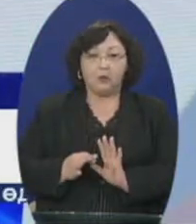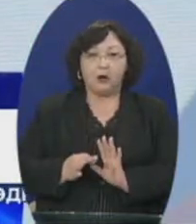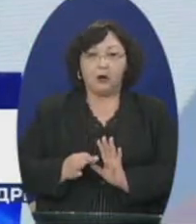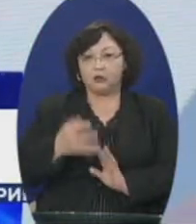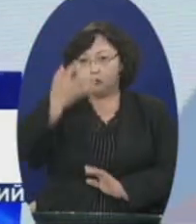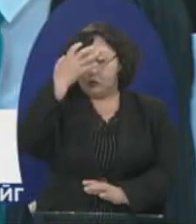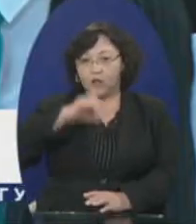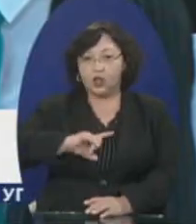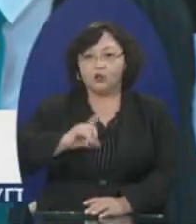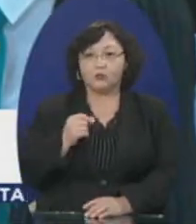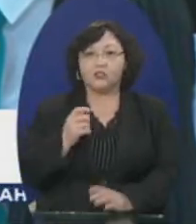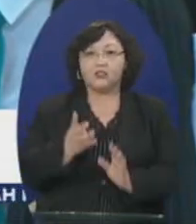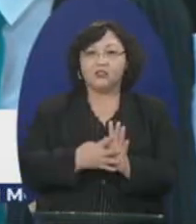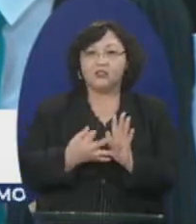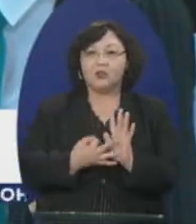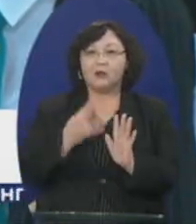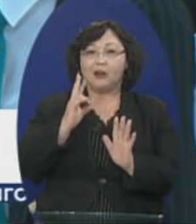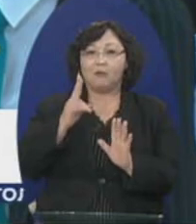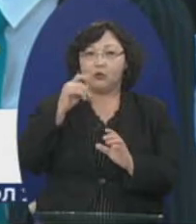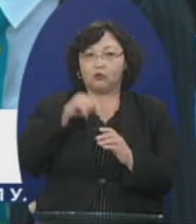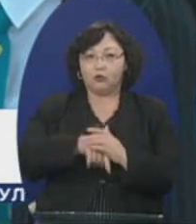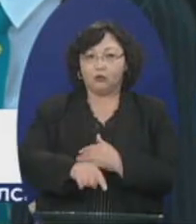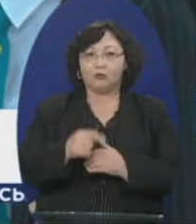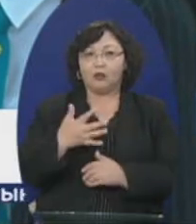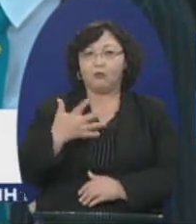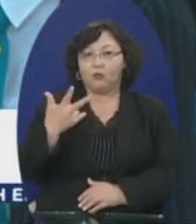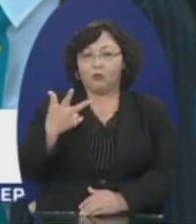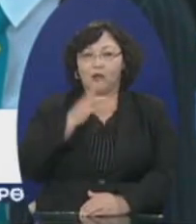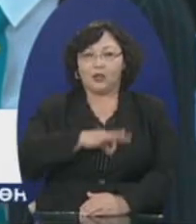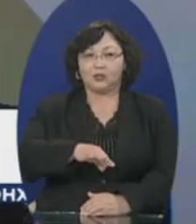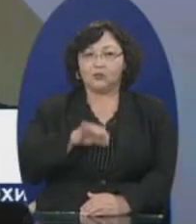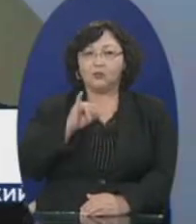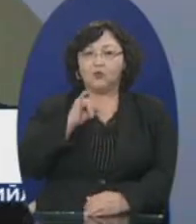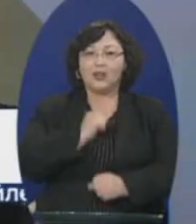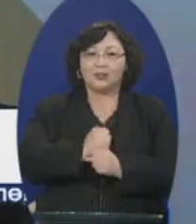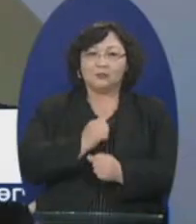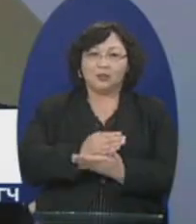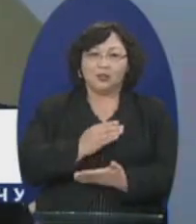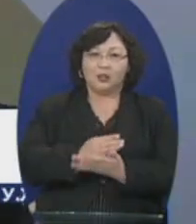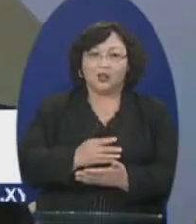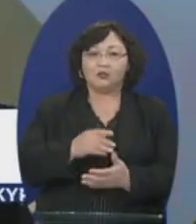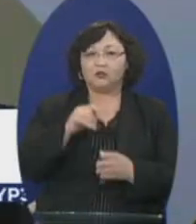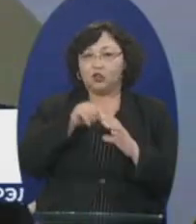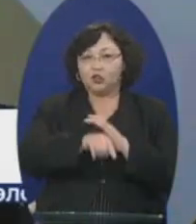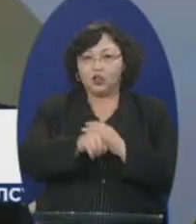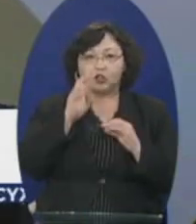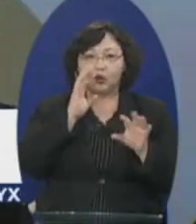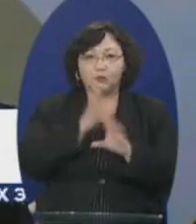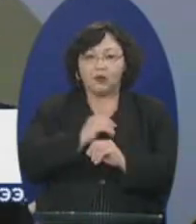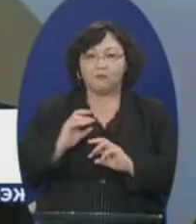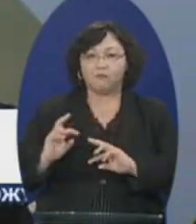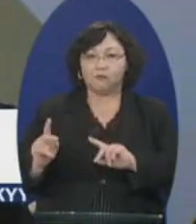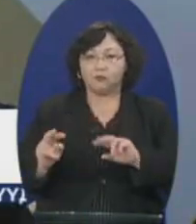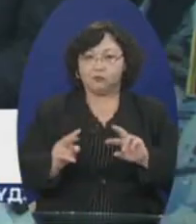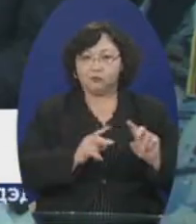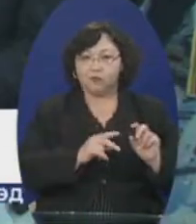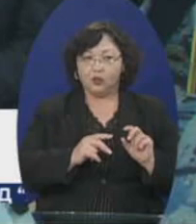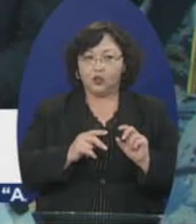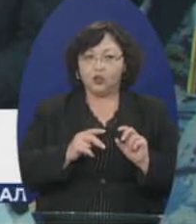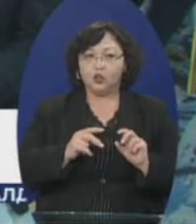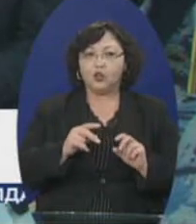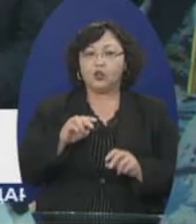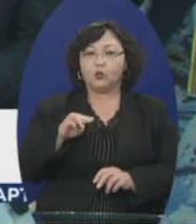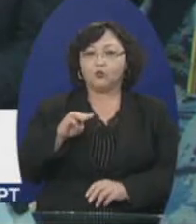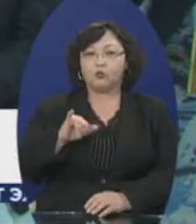төрийн өмчит 98 компаниас 53 нь алдагдaltaй ажиллаж байна. За иймд бүтцийн өөрчлөлт хийх, төлөөлөл удирдах зөвлөл болон удирдлагын баг